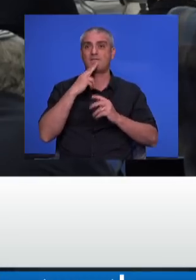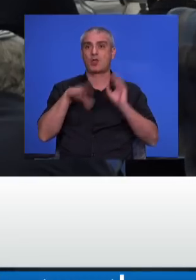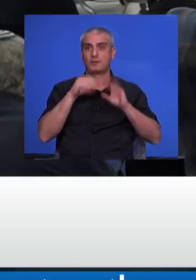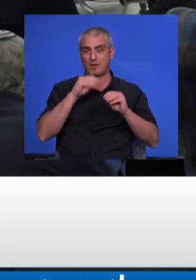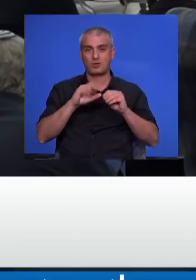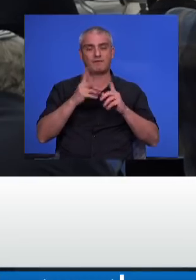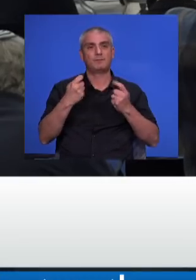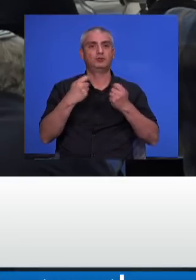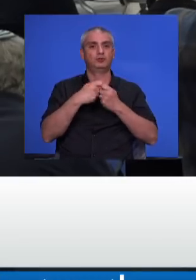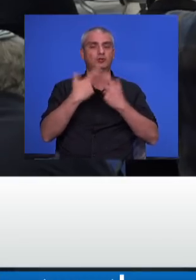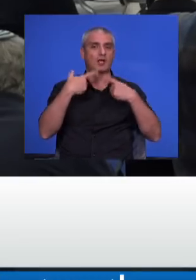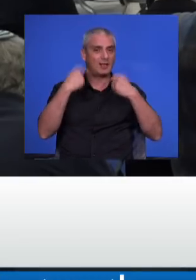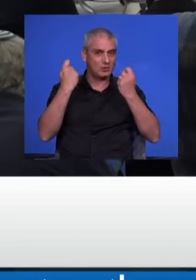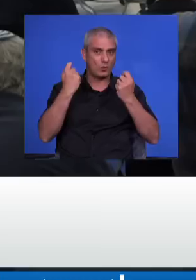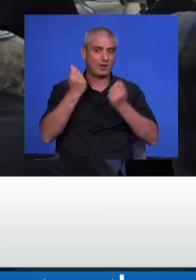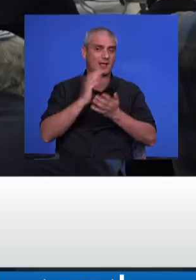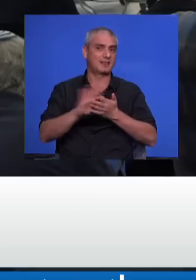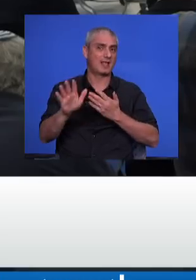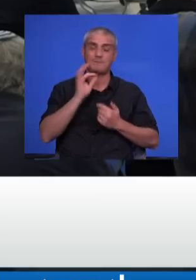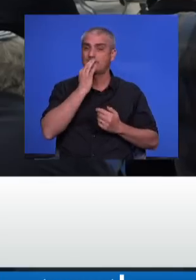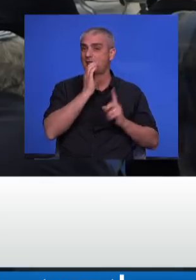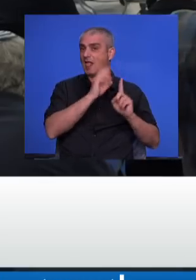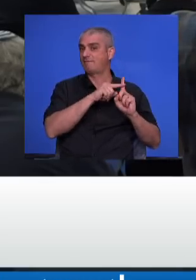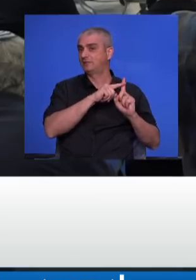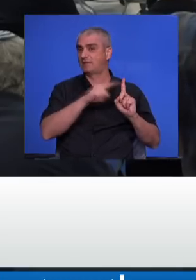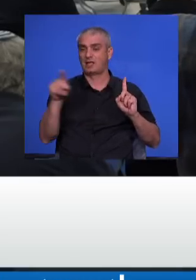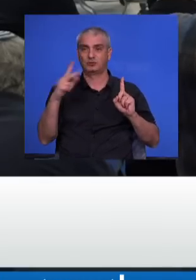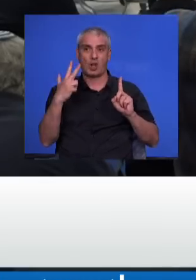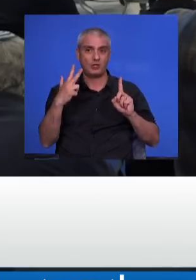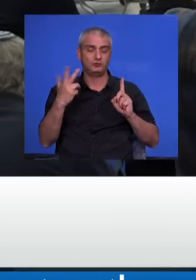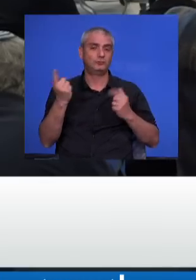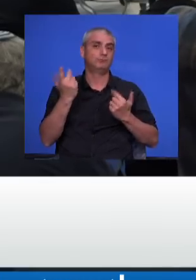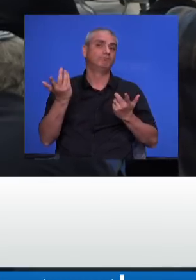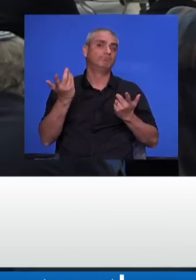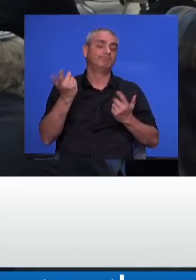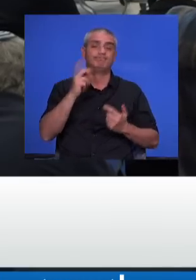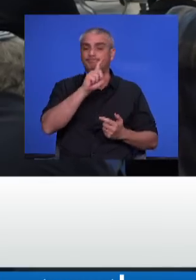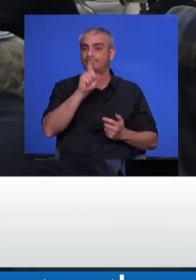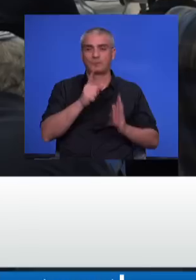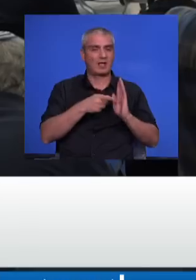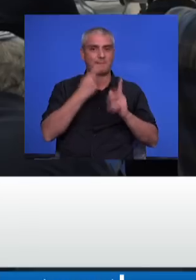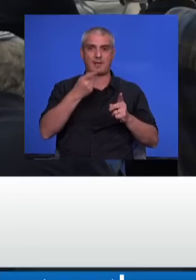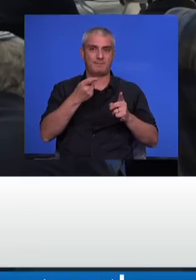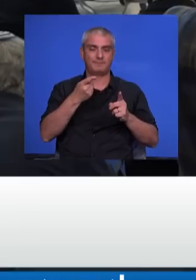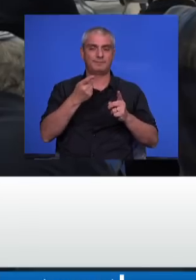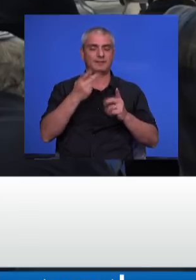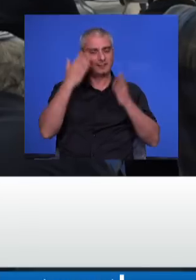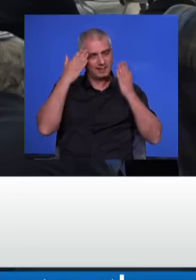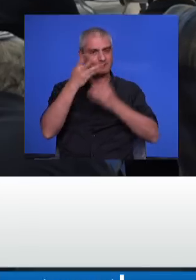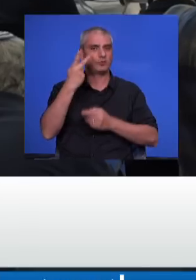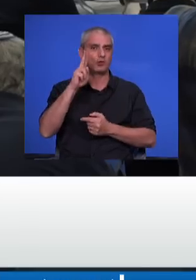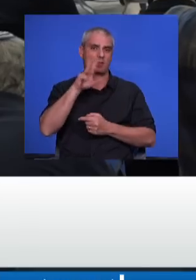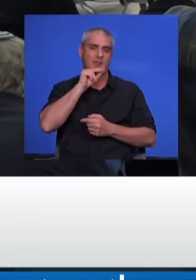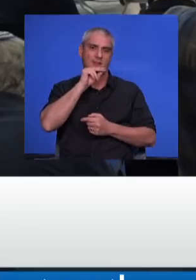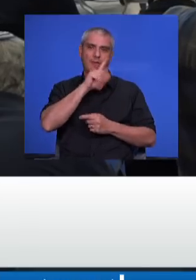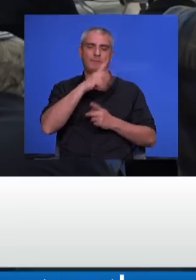מה שקשור לחינוך חינם גיל 0 עד 3. ככל הנראה הפעם ההתמקדות תתעסק